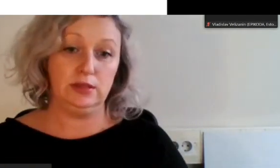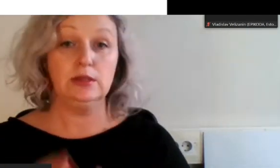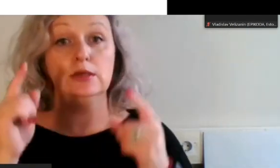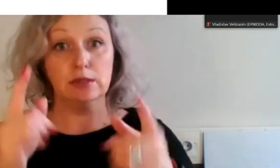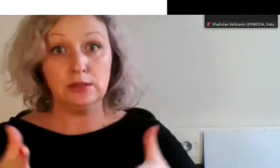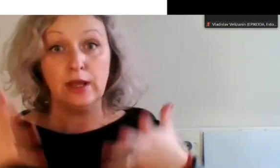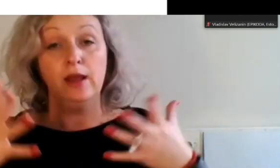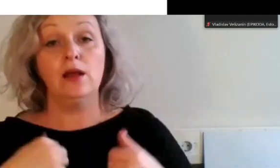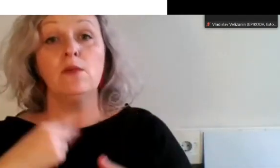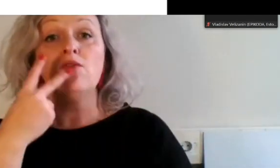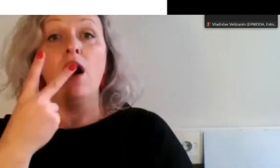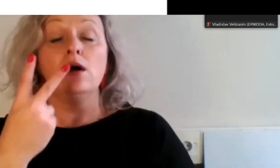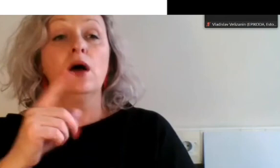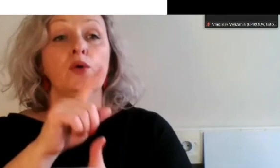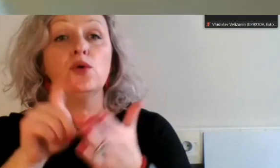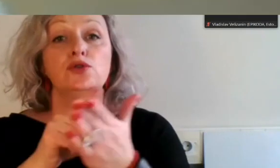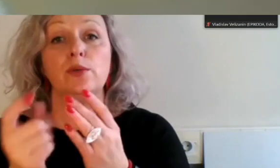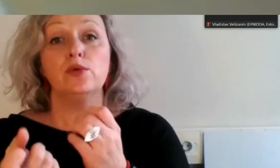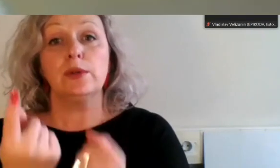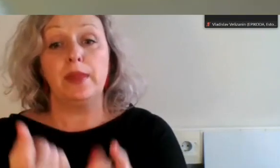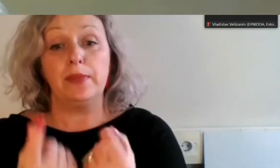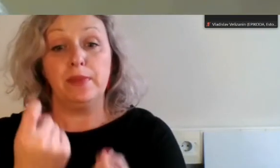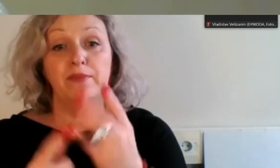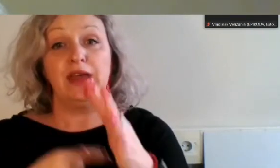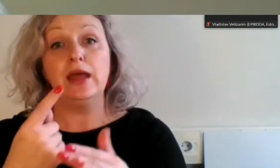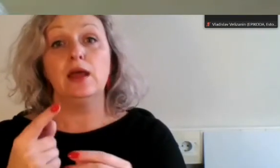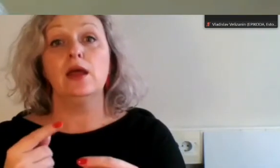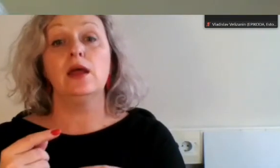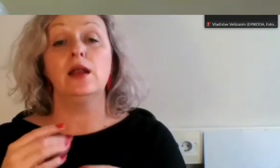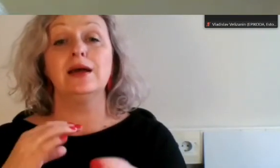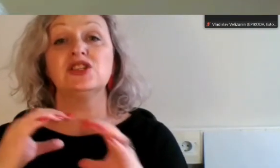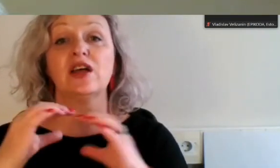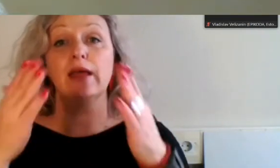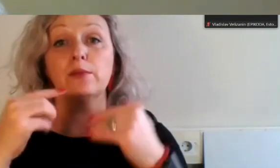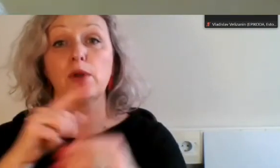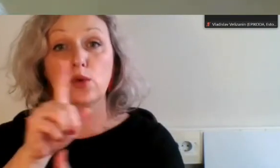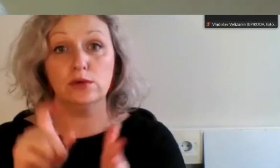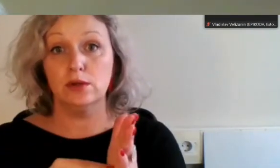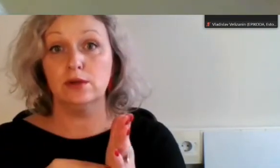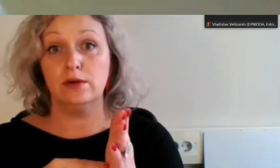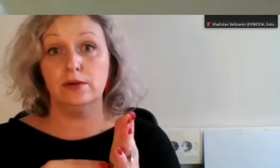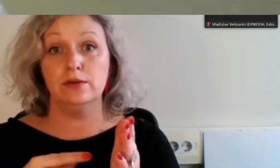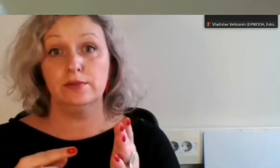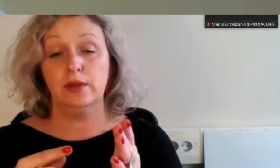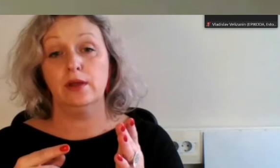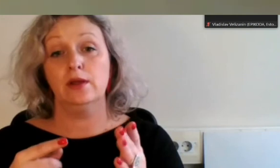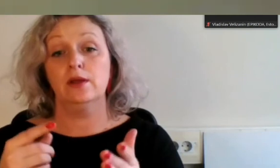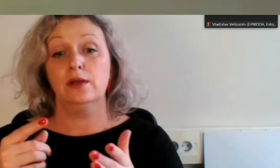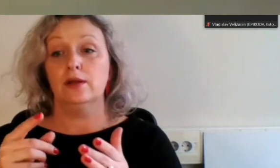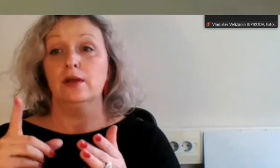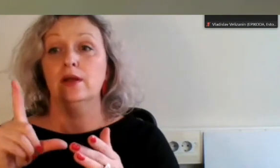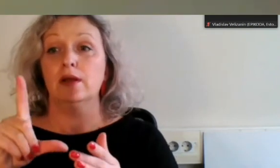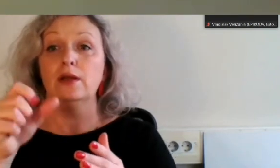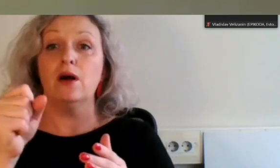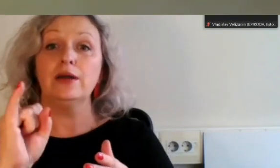küsimus Merle Haruojalt, kes küsib, et milline on viimane seisukoht, millal alla 12-aastaseid lapsi saab